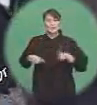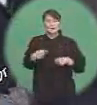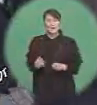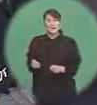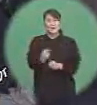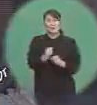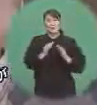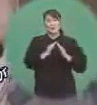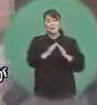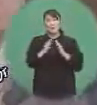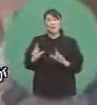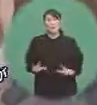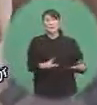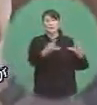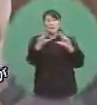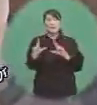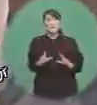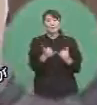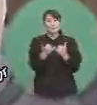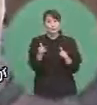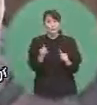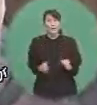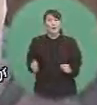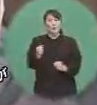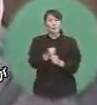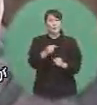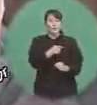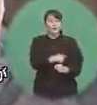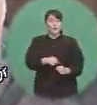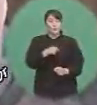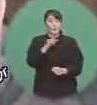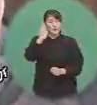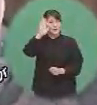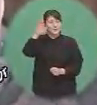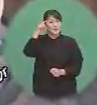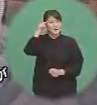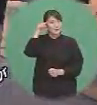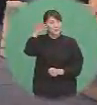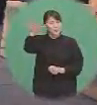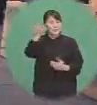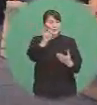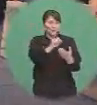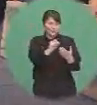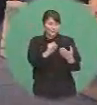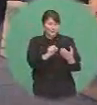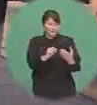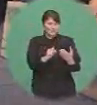人たちが復興への思いや未来への希望などを描きました。